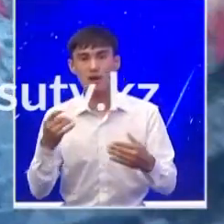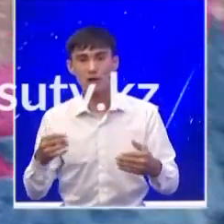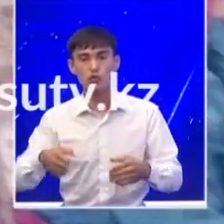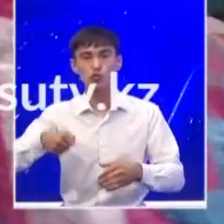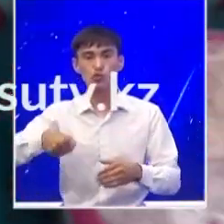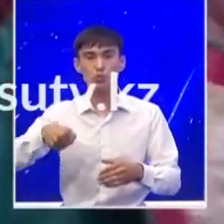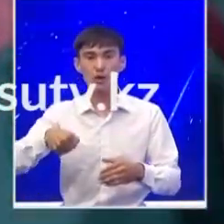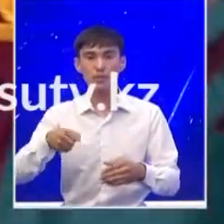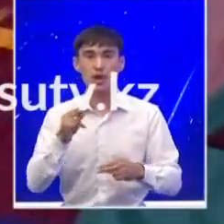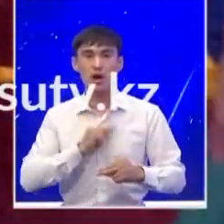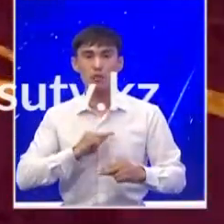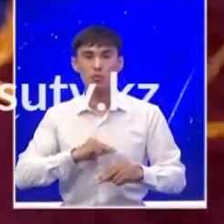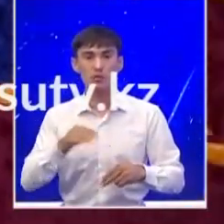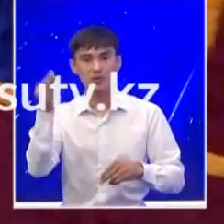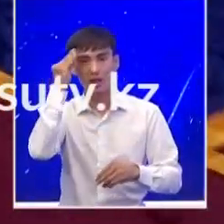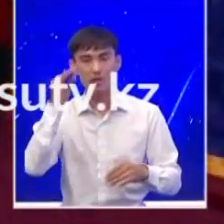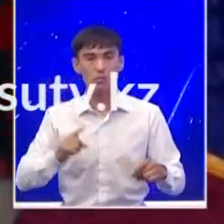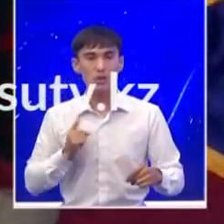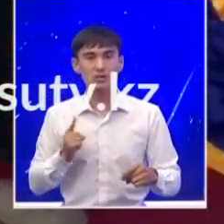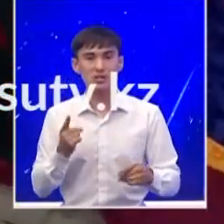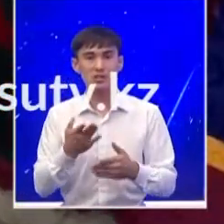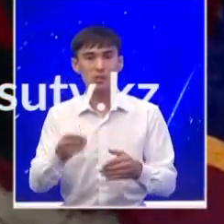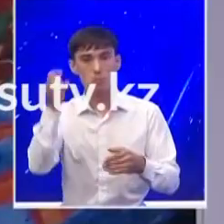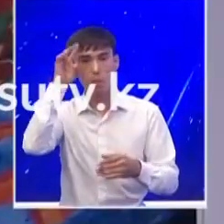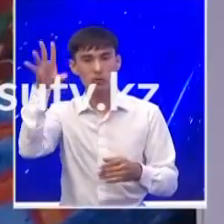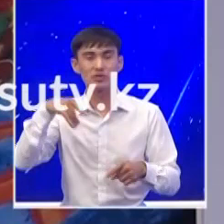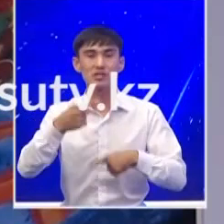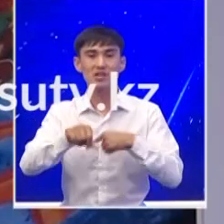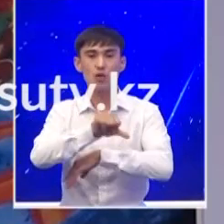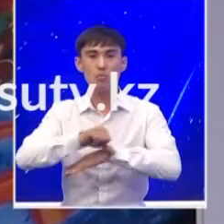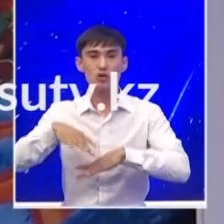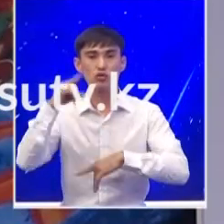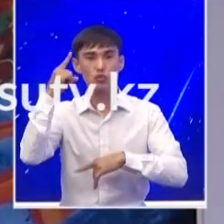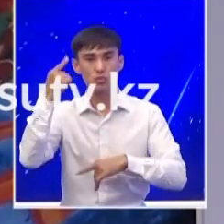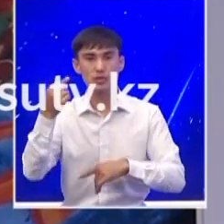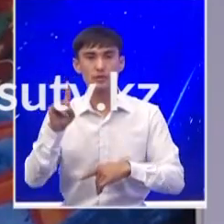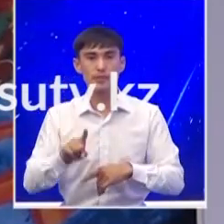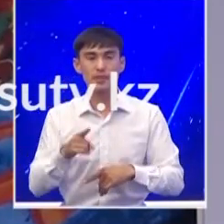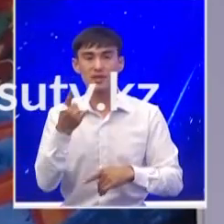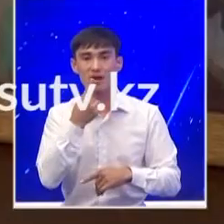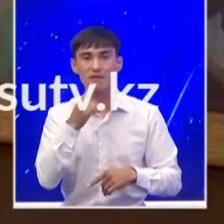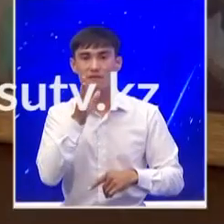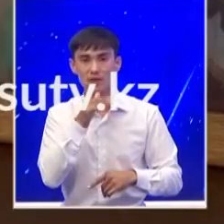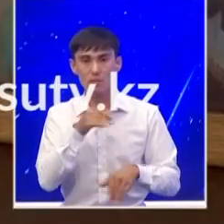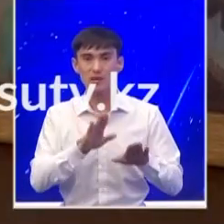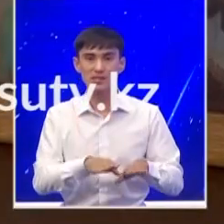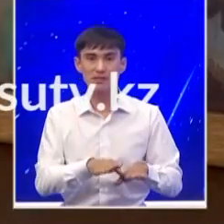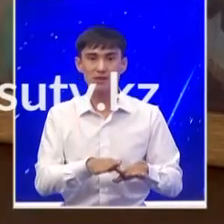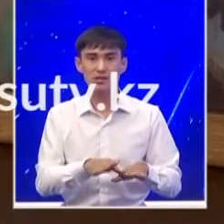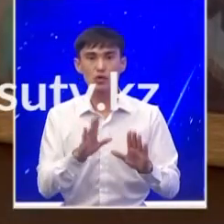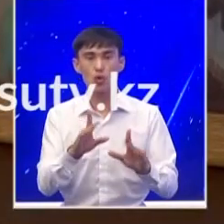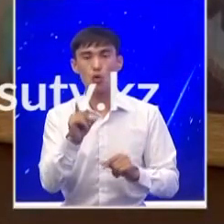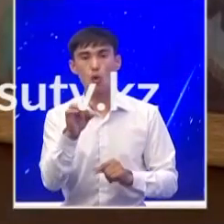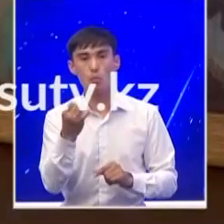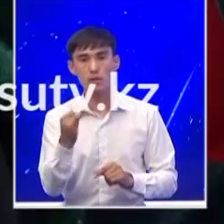сумок. Работы талантливой мастерицы пользуются популярностью даже за рубежом. Однако до недавнего времени любимое дело оставалось лишь